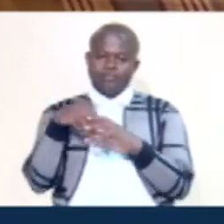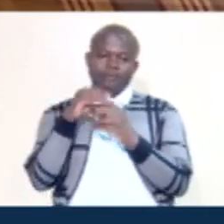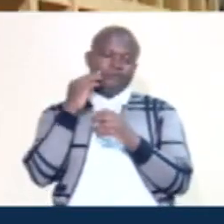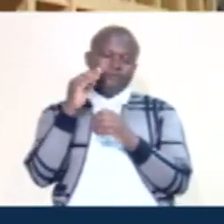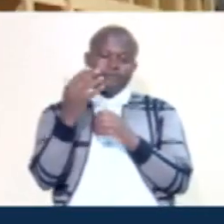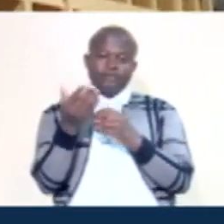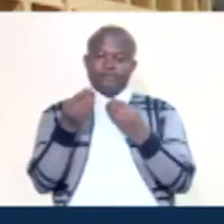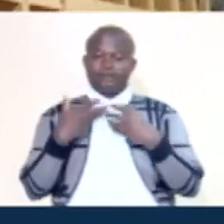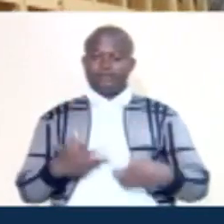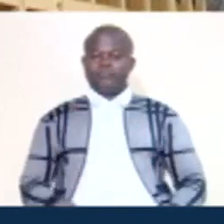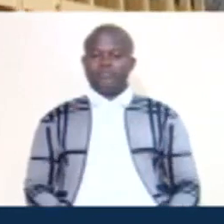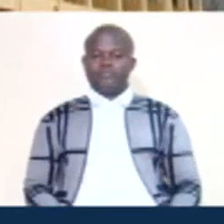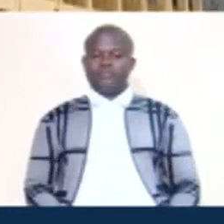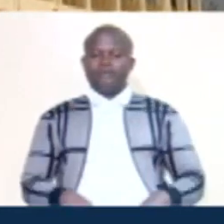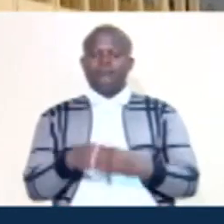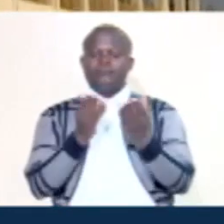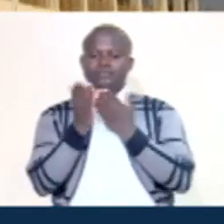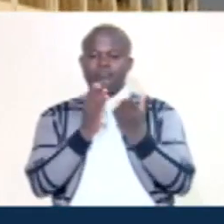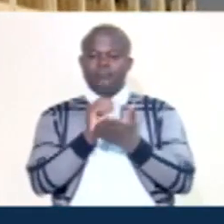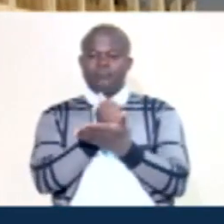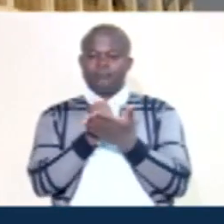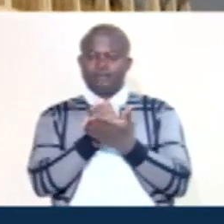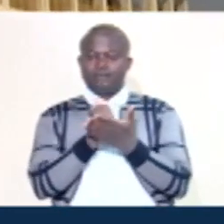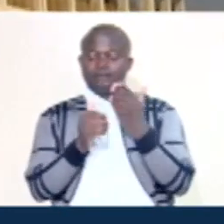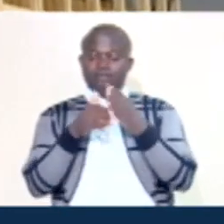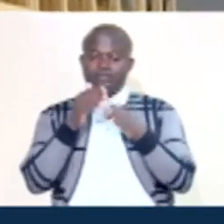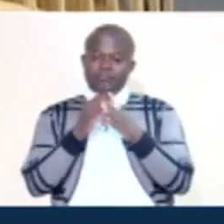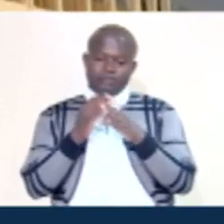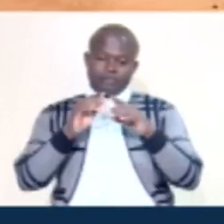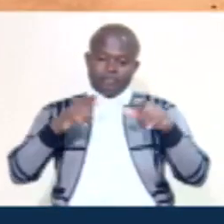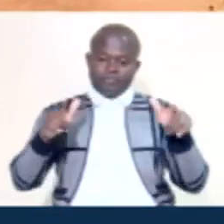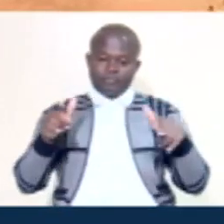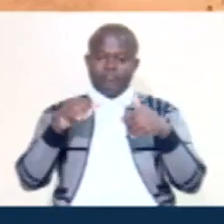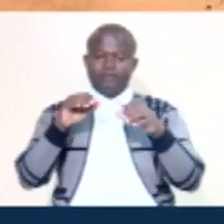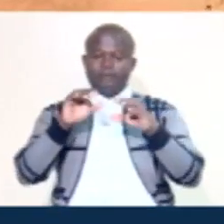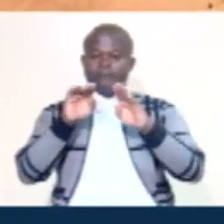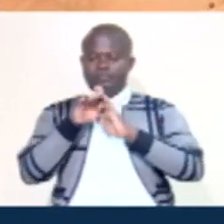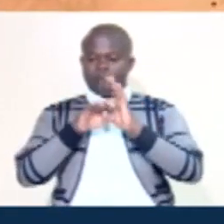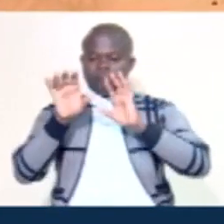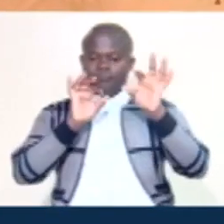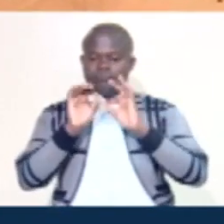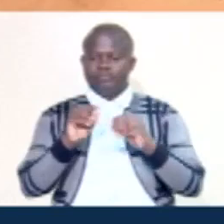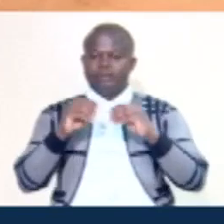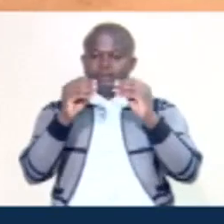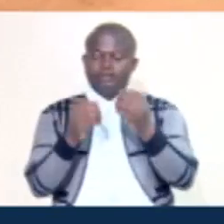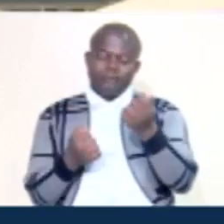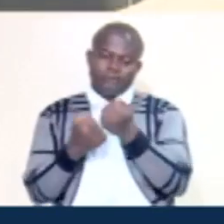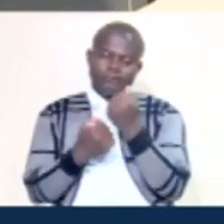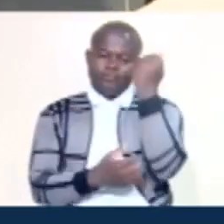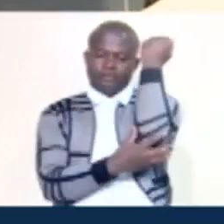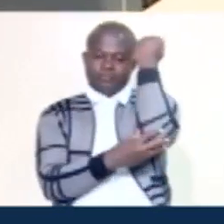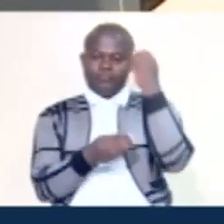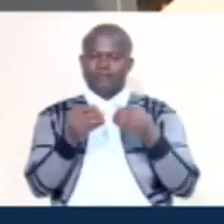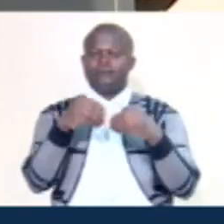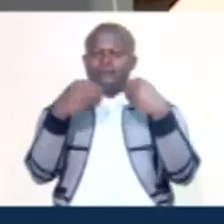5,000,000 bampaye serivisi z'ibyangombwa byo kubaka ubutaka gahunda zo gutoranya abahabwa inkunga zo kurengera abatishoboye